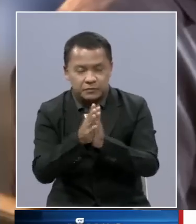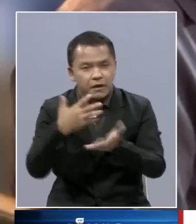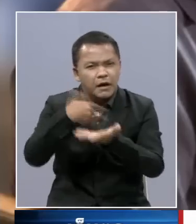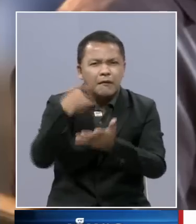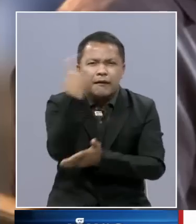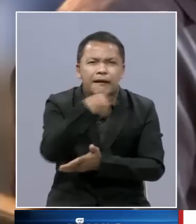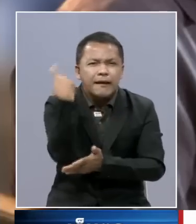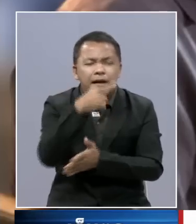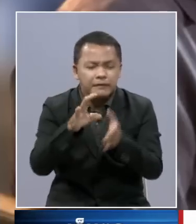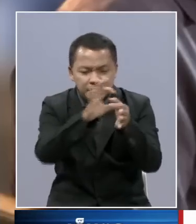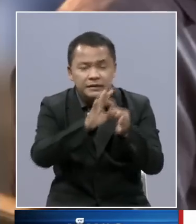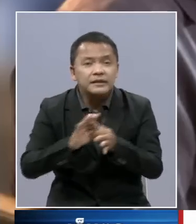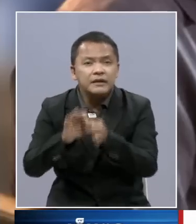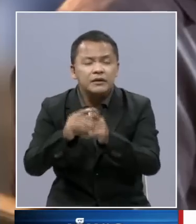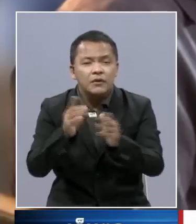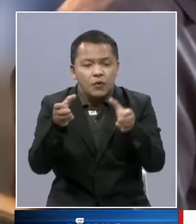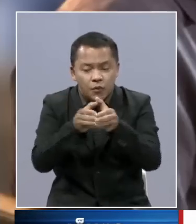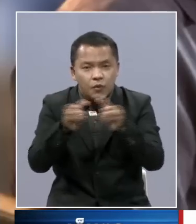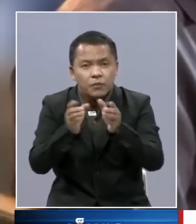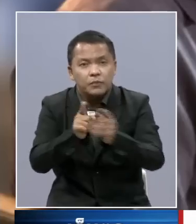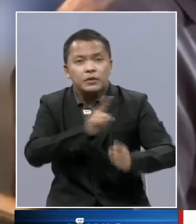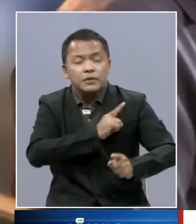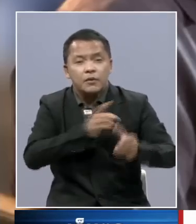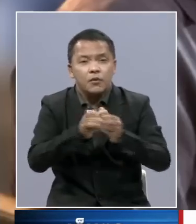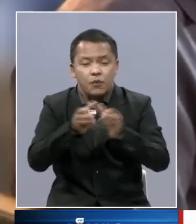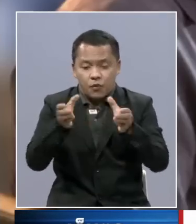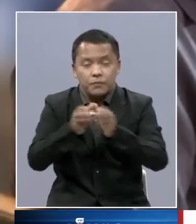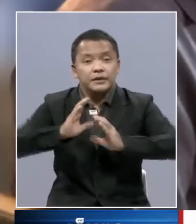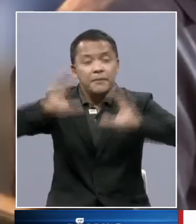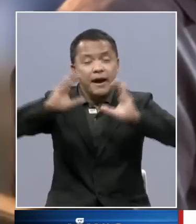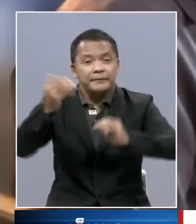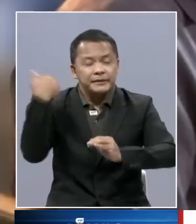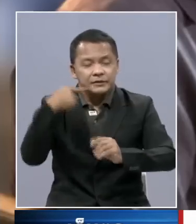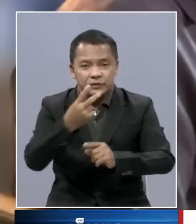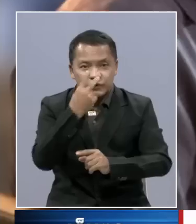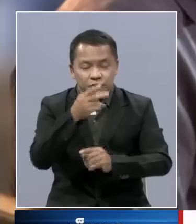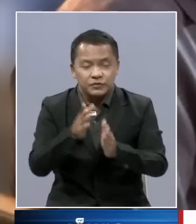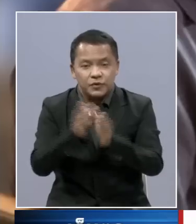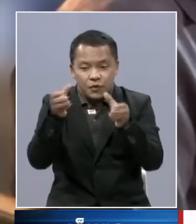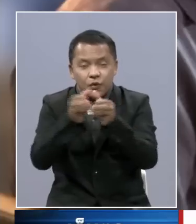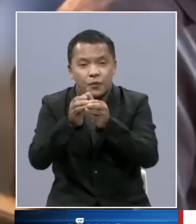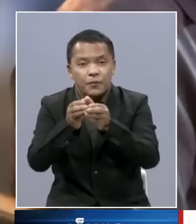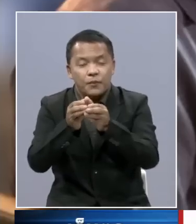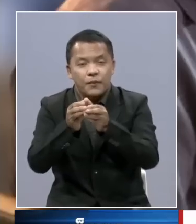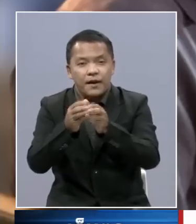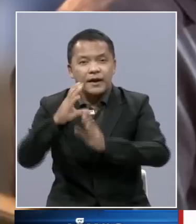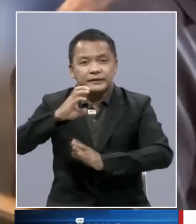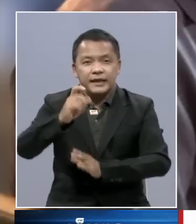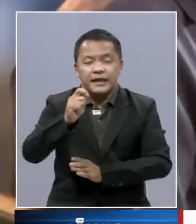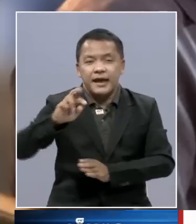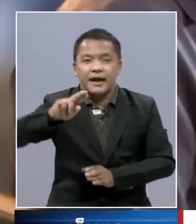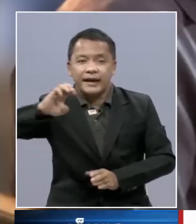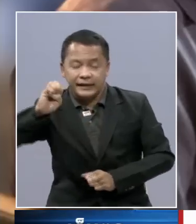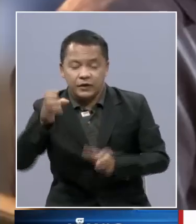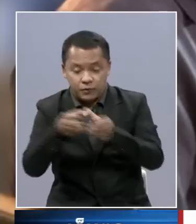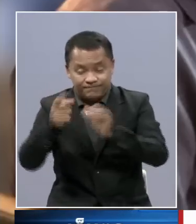ถึงใครเกี่ยวข้องกับการฟอร์มทีมเกี่ยวข้องกับว่าที่พรรคร่วมหรือไม่เนี่ย แต่คุณดวงฤทธิ์เนี่ยอยู่ในกลุ่มแคร ์ ซึ่งเขาก็ก